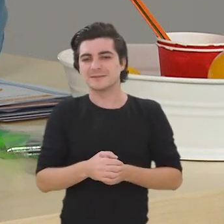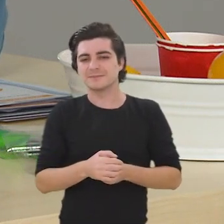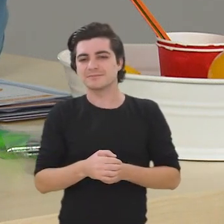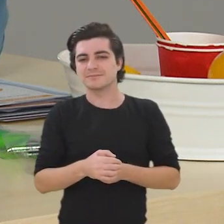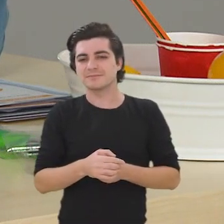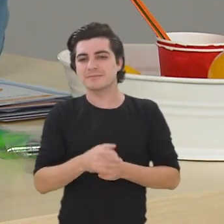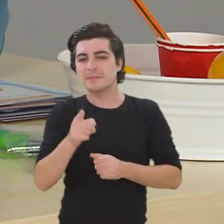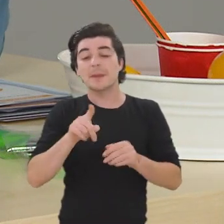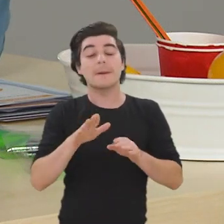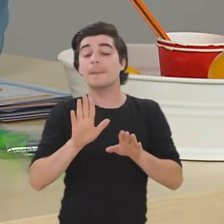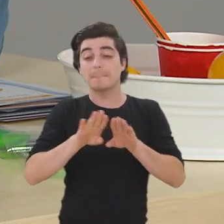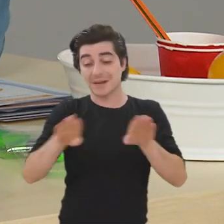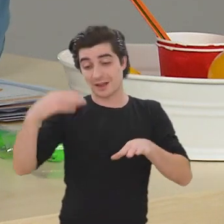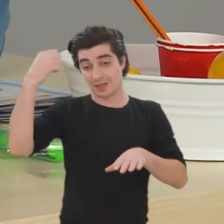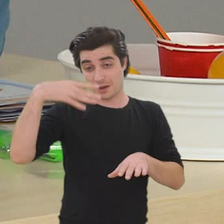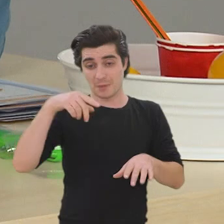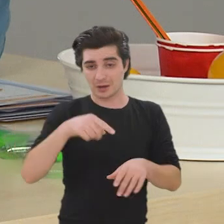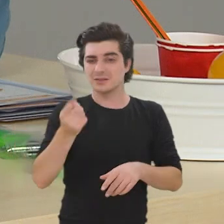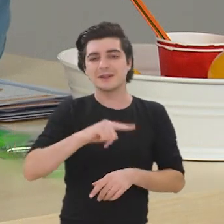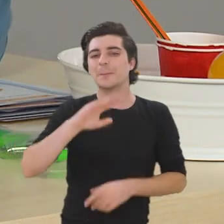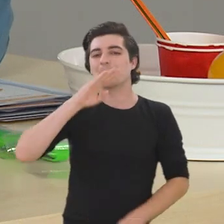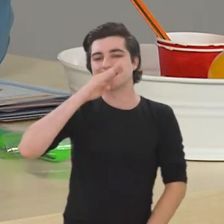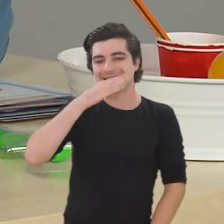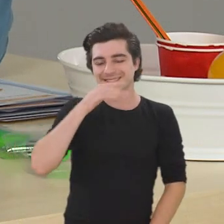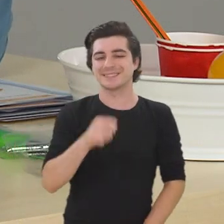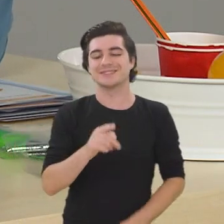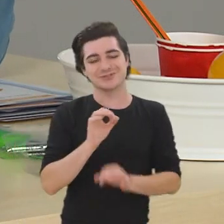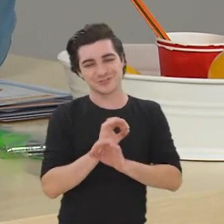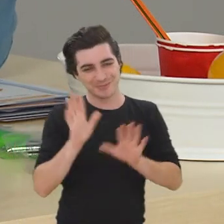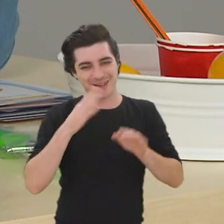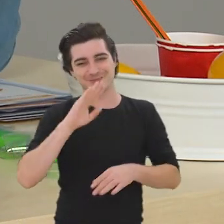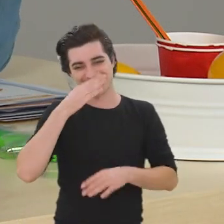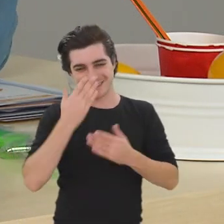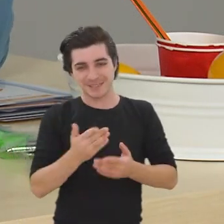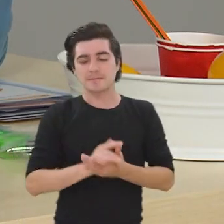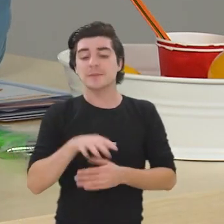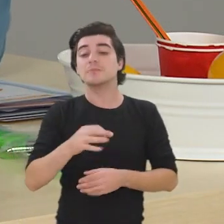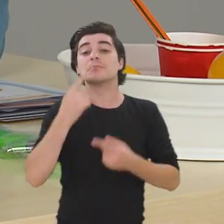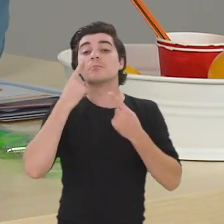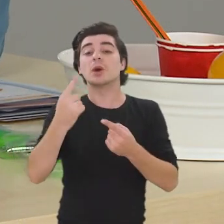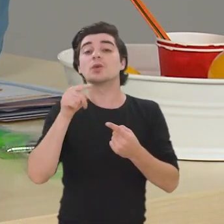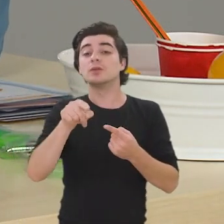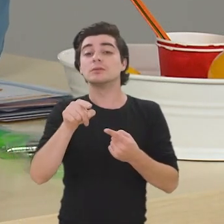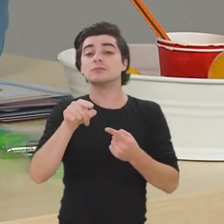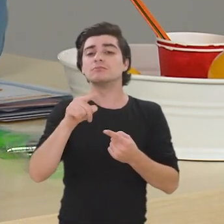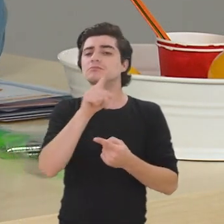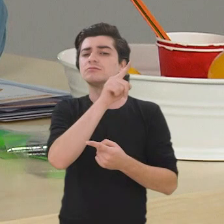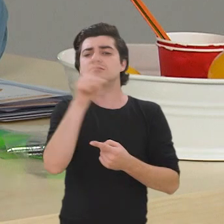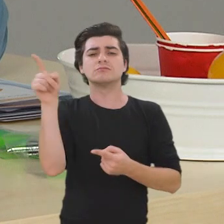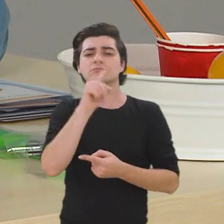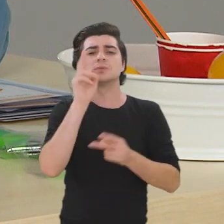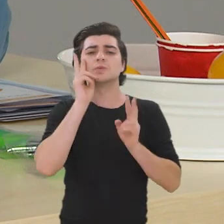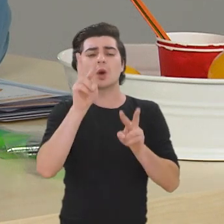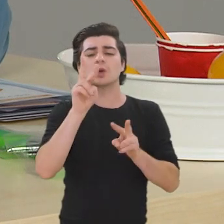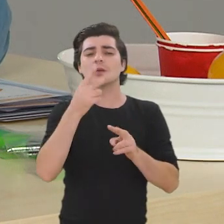Ve masa lambası ve mısır. Mısır, süpersin. Şimdi hemen bakıyoruz. Burada